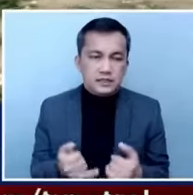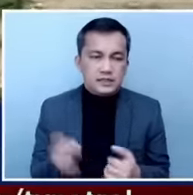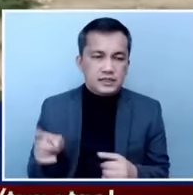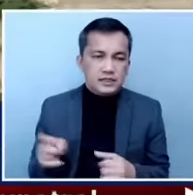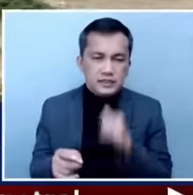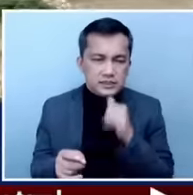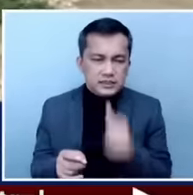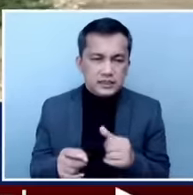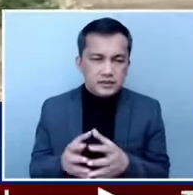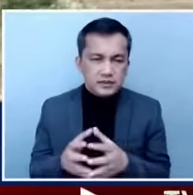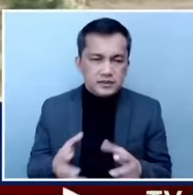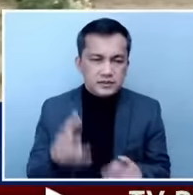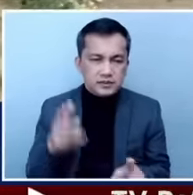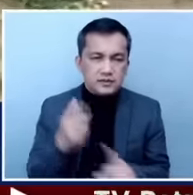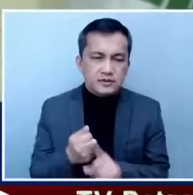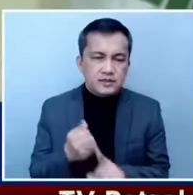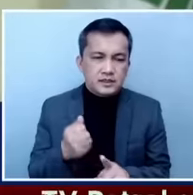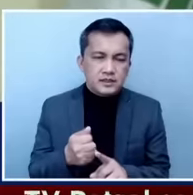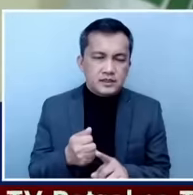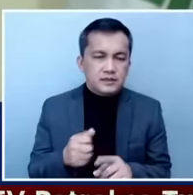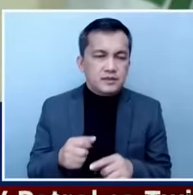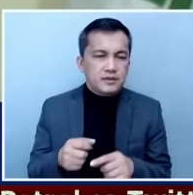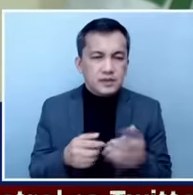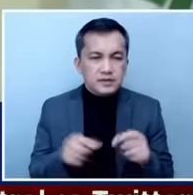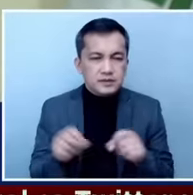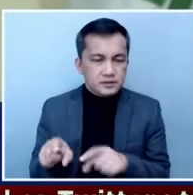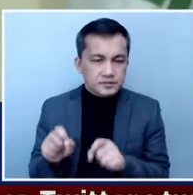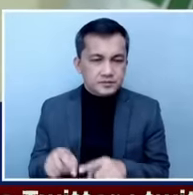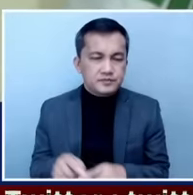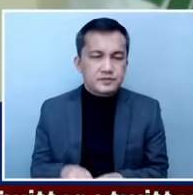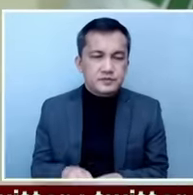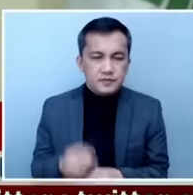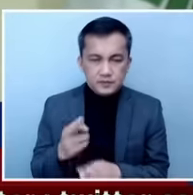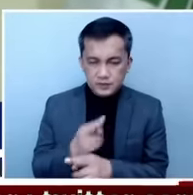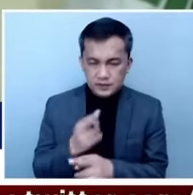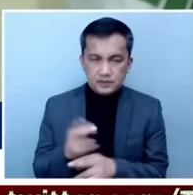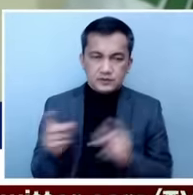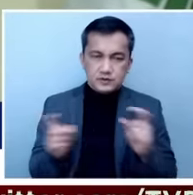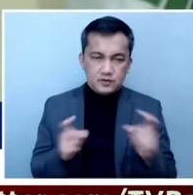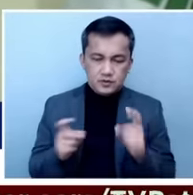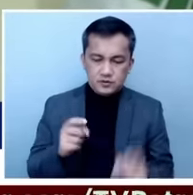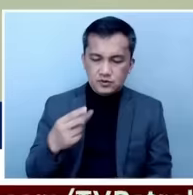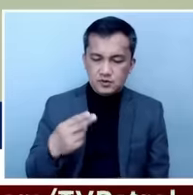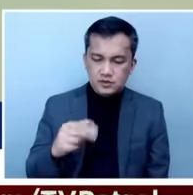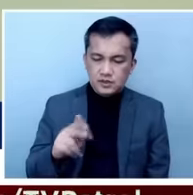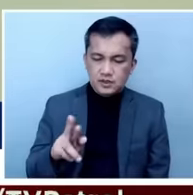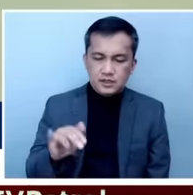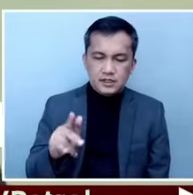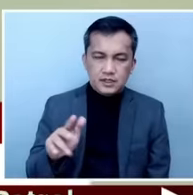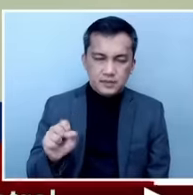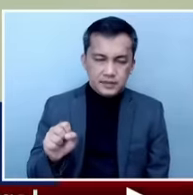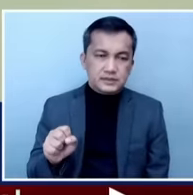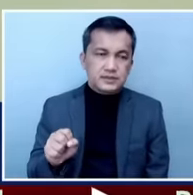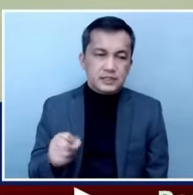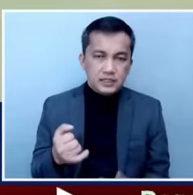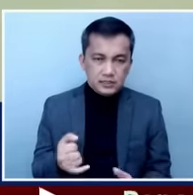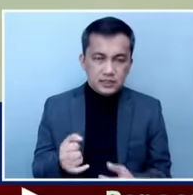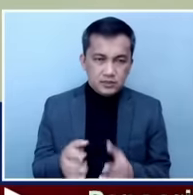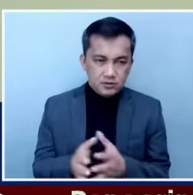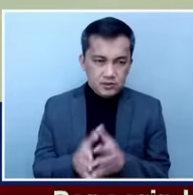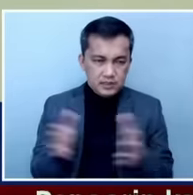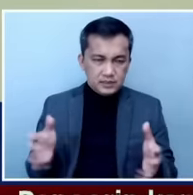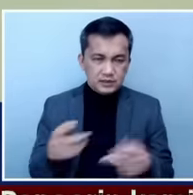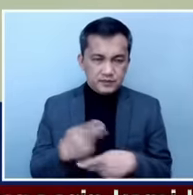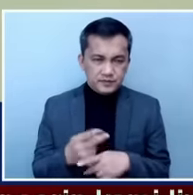ito masyadong makakaapekto sa supply. Regularly na mamanage naman yung harabas o yung armyworm. Ngayon kasi nag-expand din tayo ng